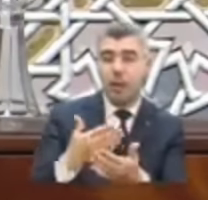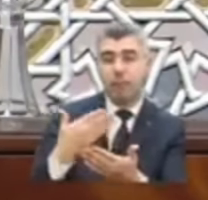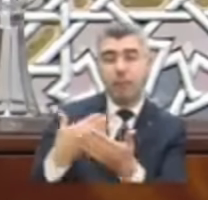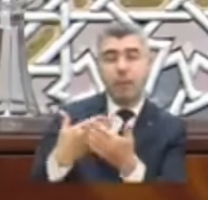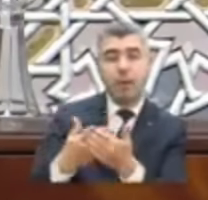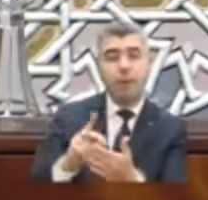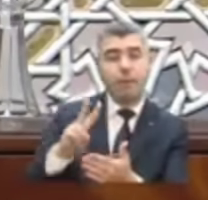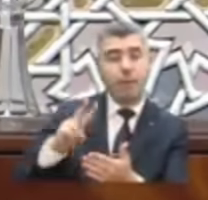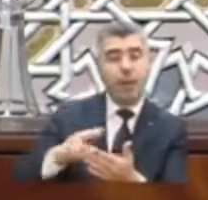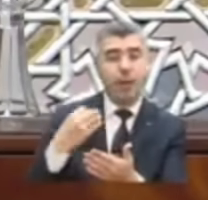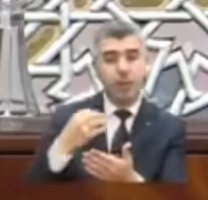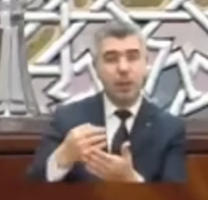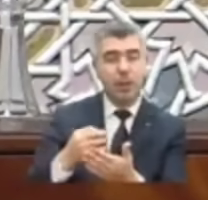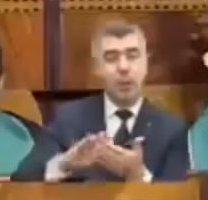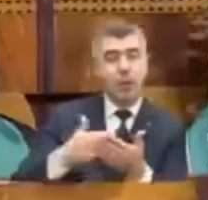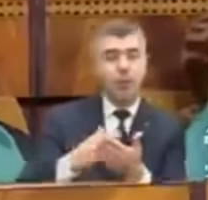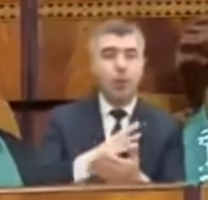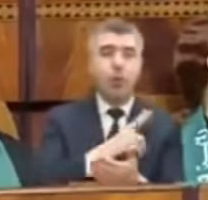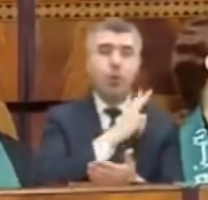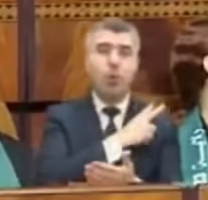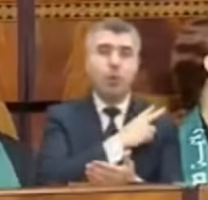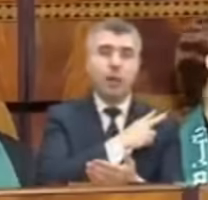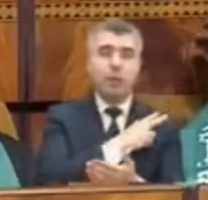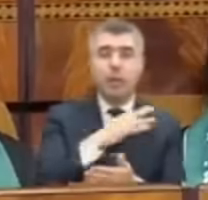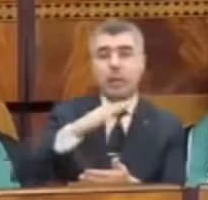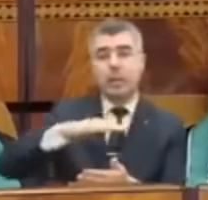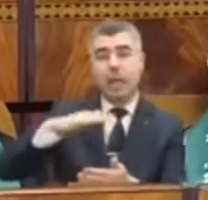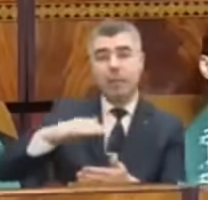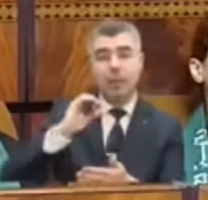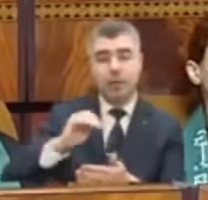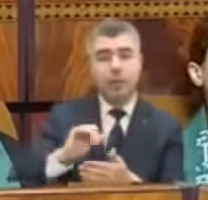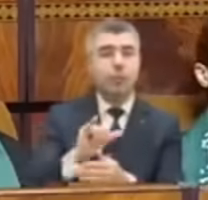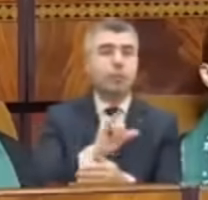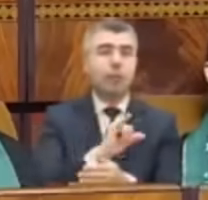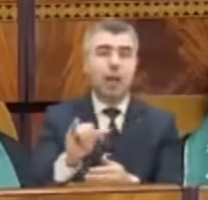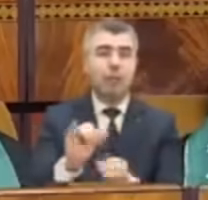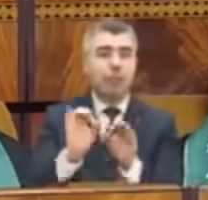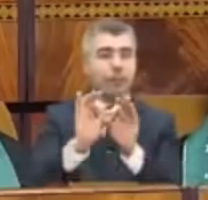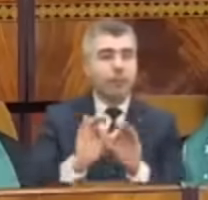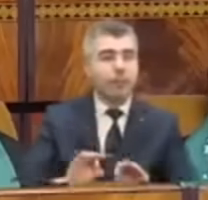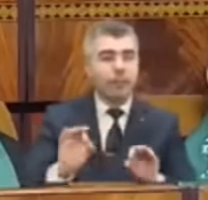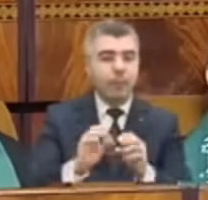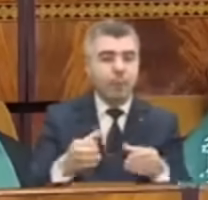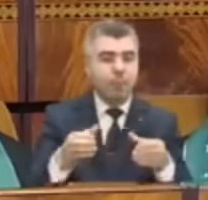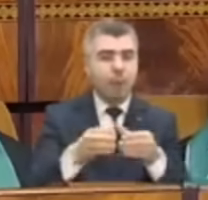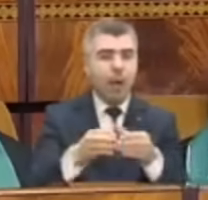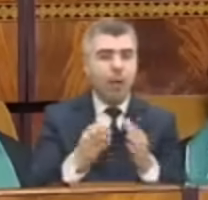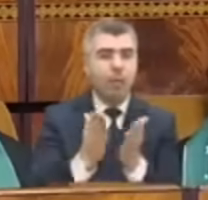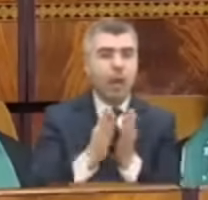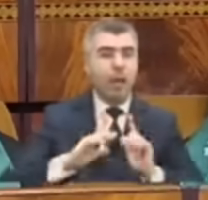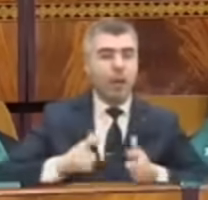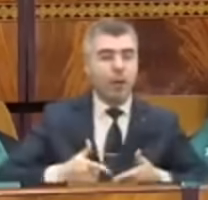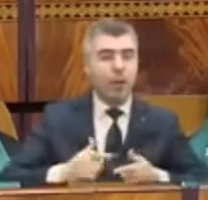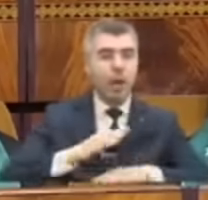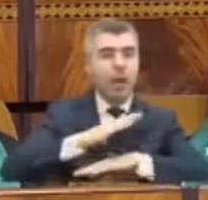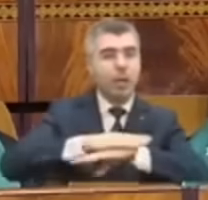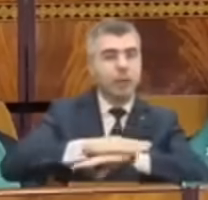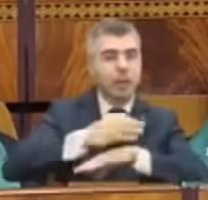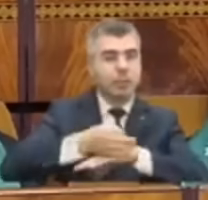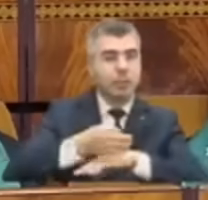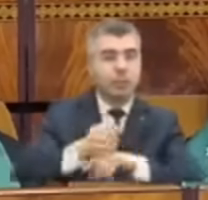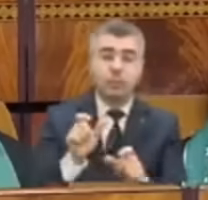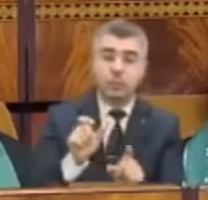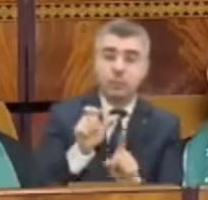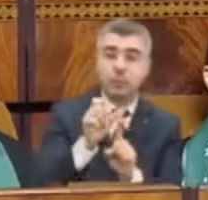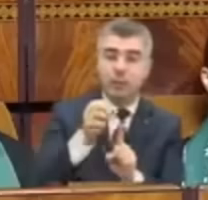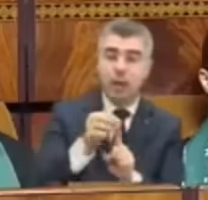خصوصا من طرف بعض الاساتذه والتلاميذ الذين لا يمتون بسله للوسط المدرسي واخلاقه في اطار حمايه